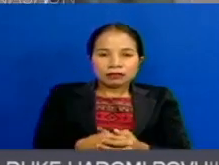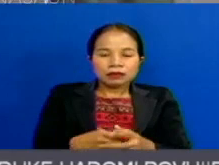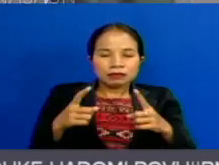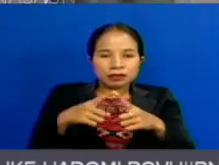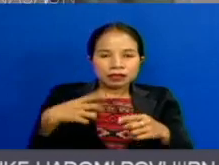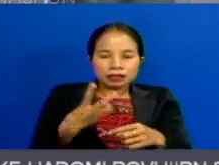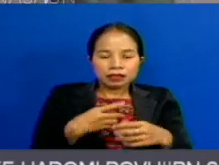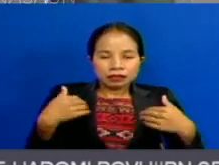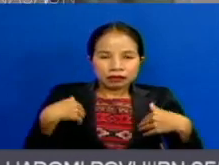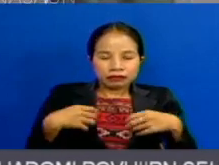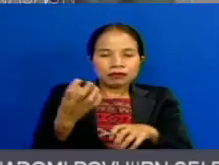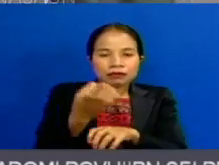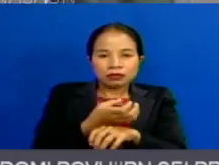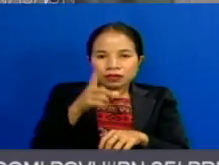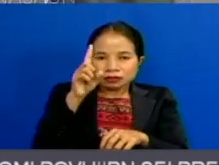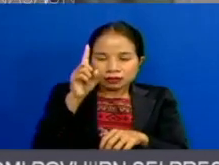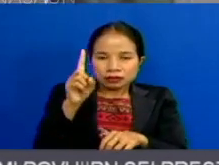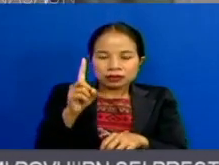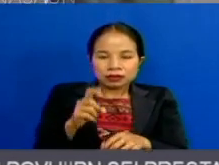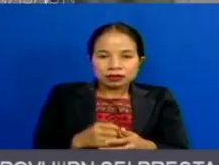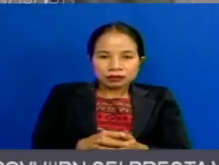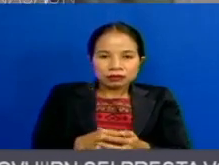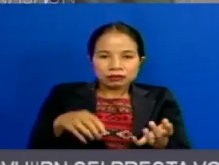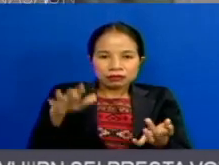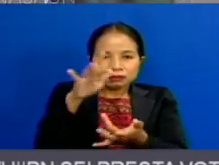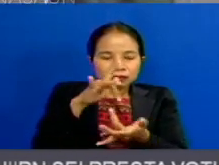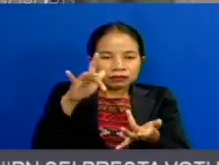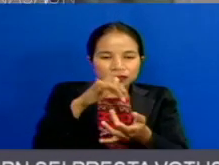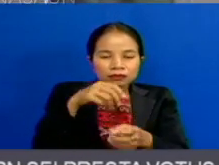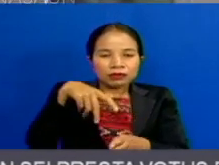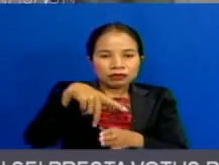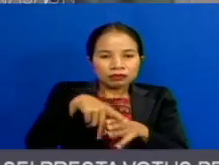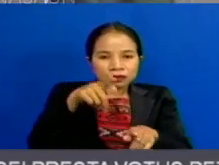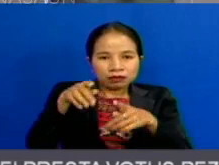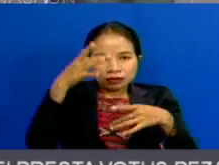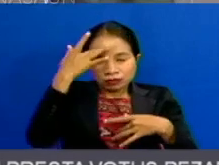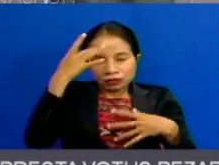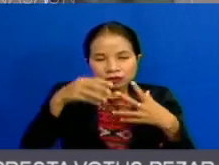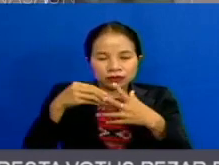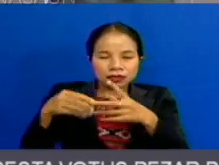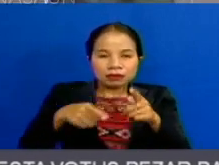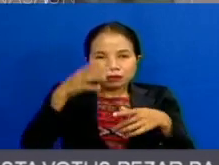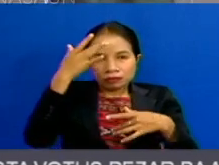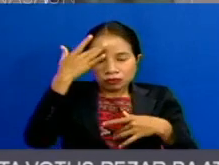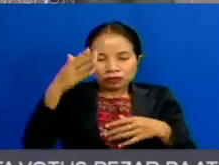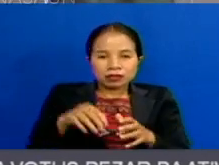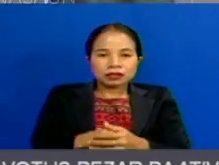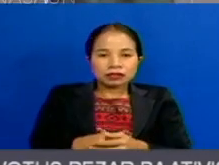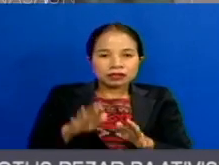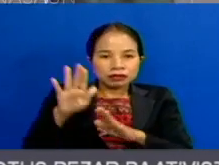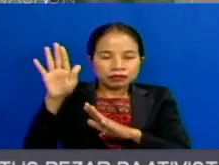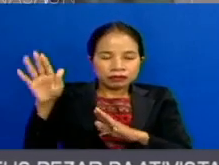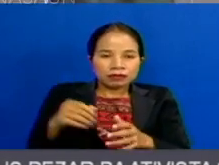iha ambulansi ida de atau bele halo movement ba tula paciente sir di paciente balu na beta area rurai sir persia ita ten